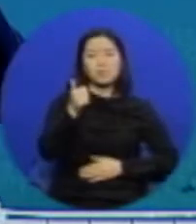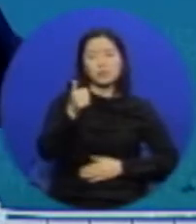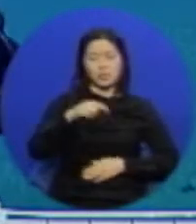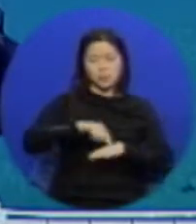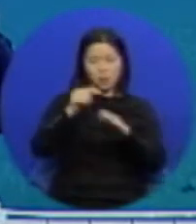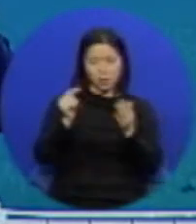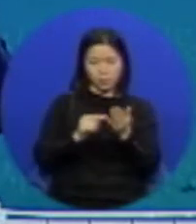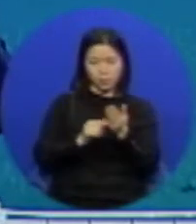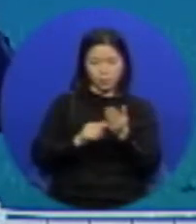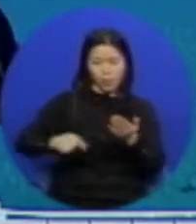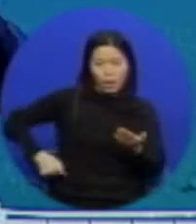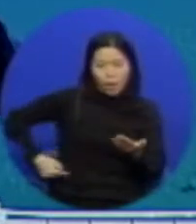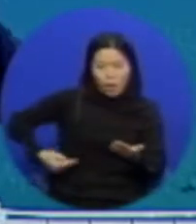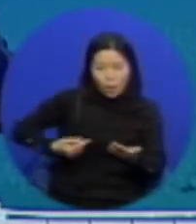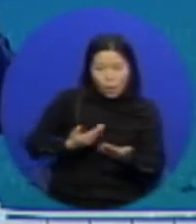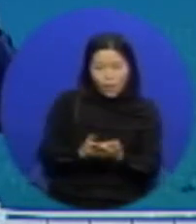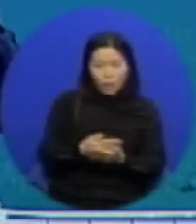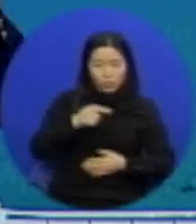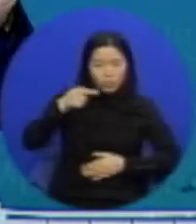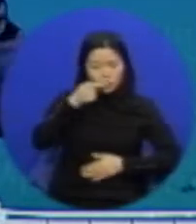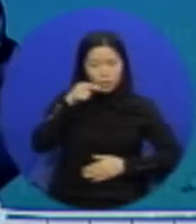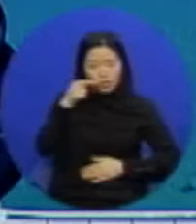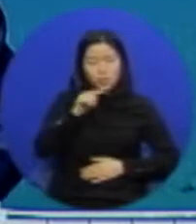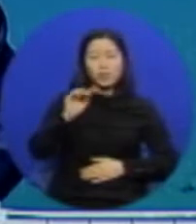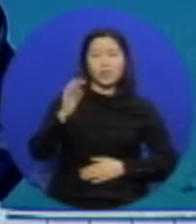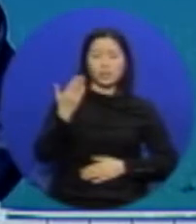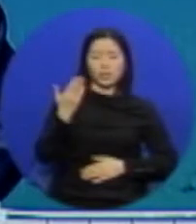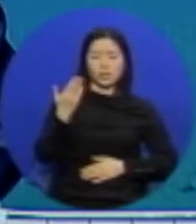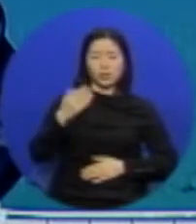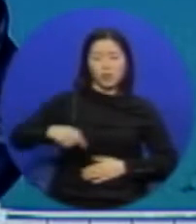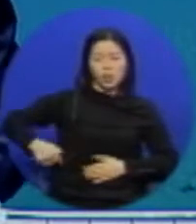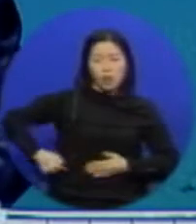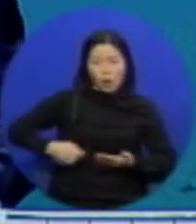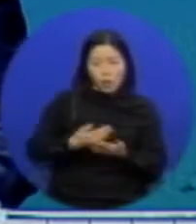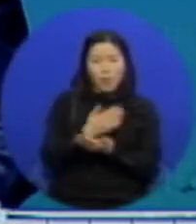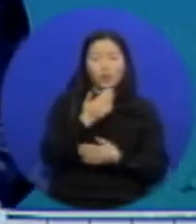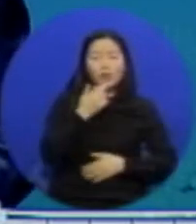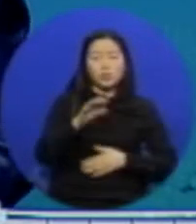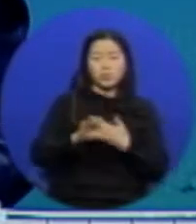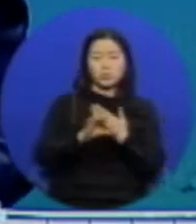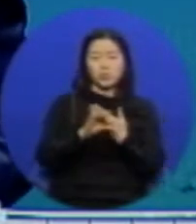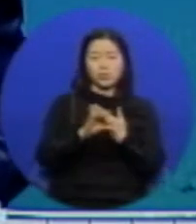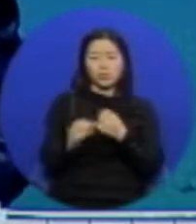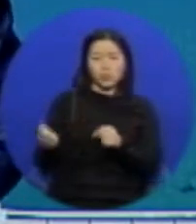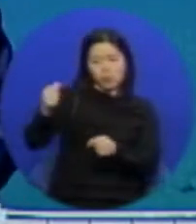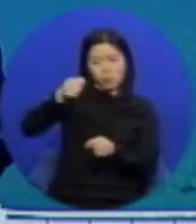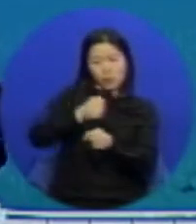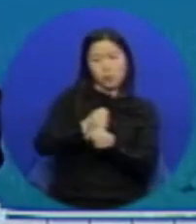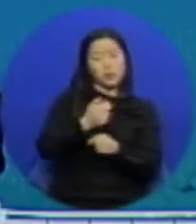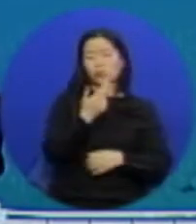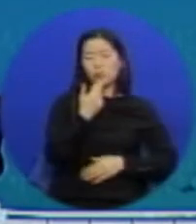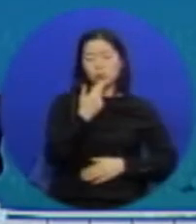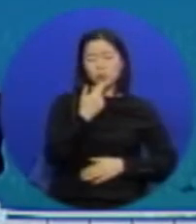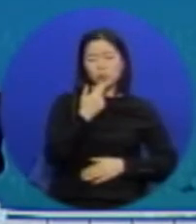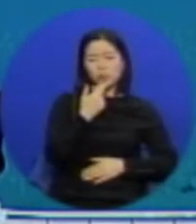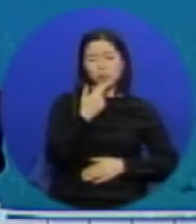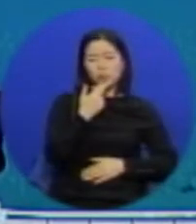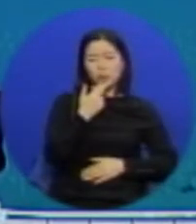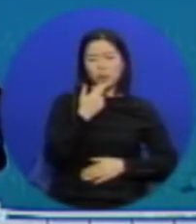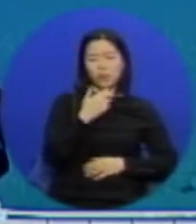회개도 철저히 해야 되요 회개 없이 회복이 없어요 여러분 산속에 하나님의 축복 함이